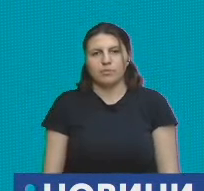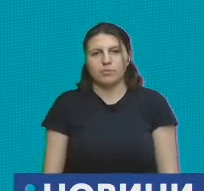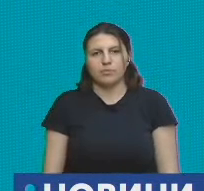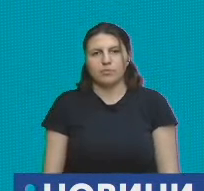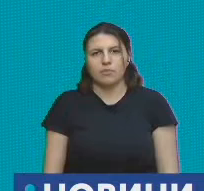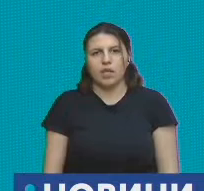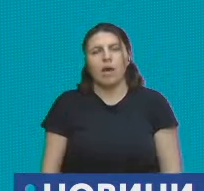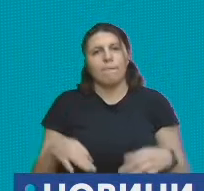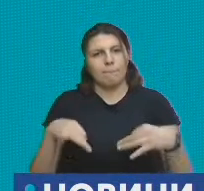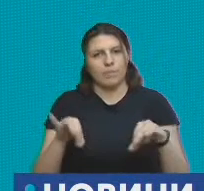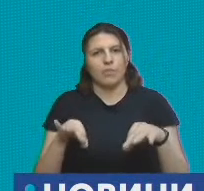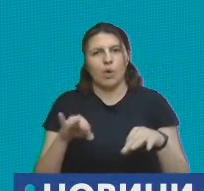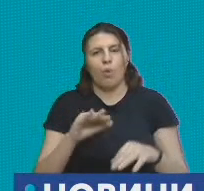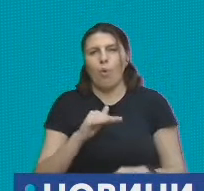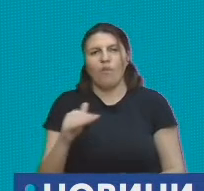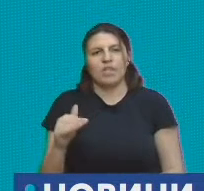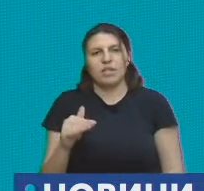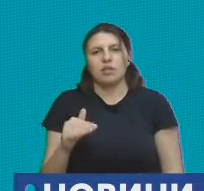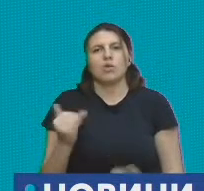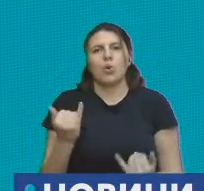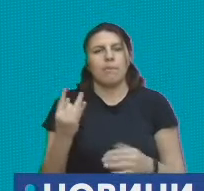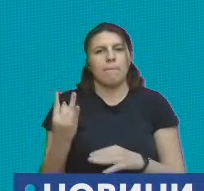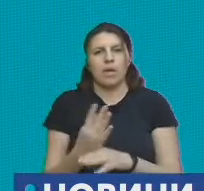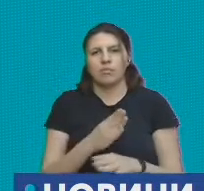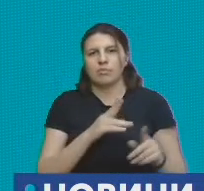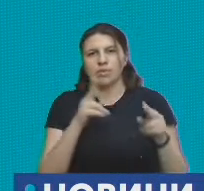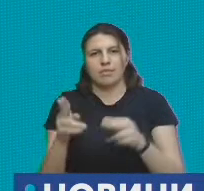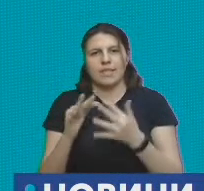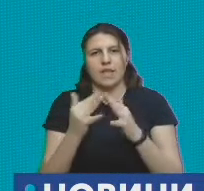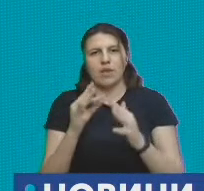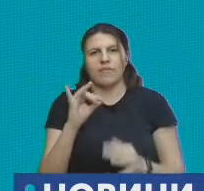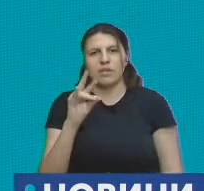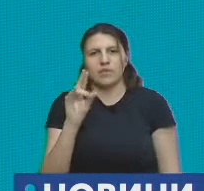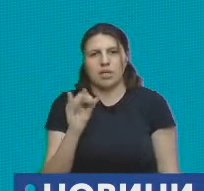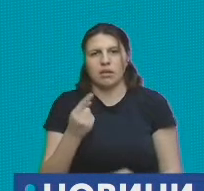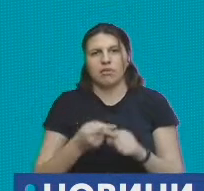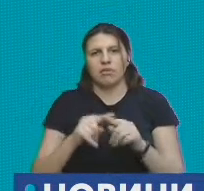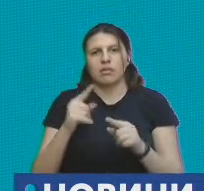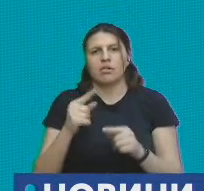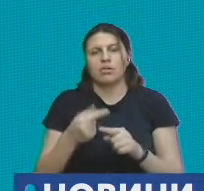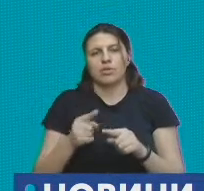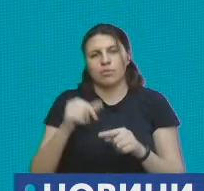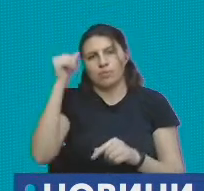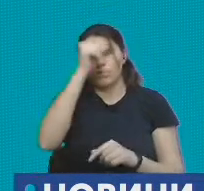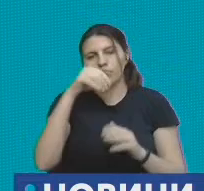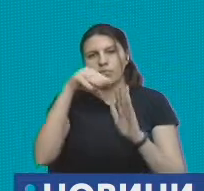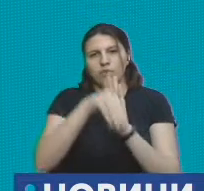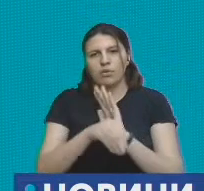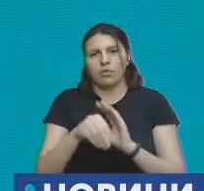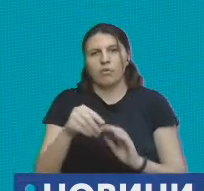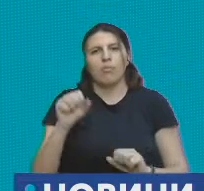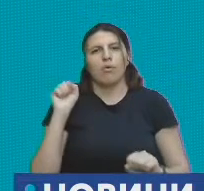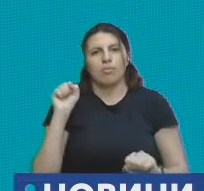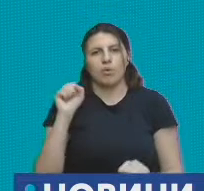Мобільний офіс на колесах сьогодні вперше приїхав до села Іванівське, яке цьогоріч увійшло до Бахмутського ОТГ.